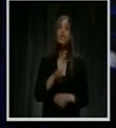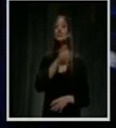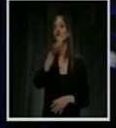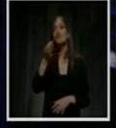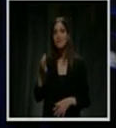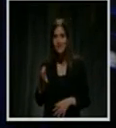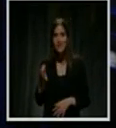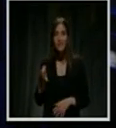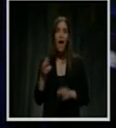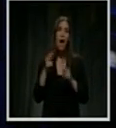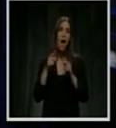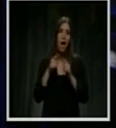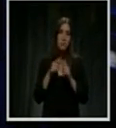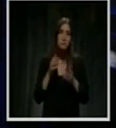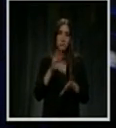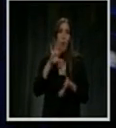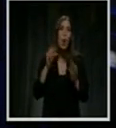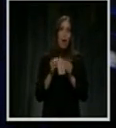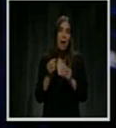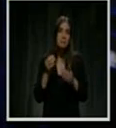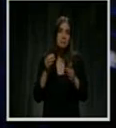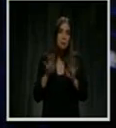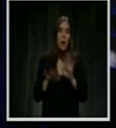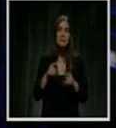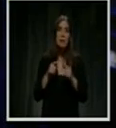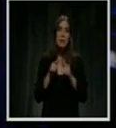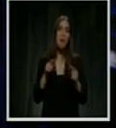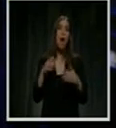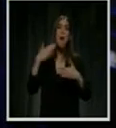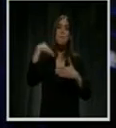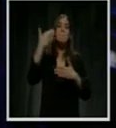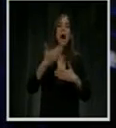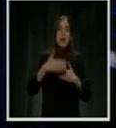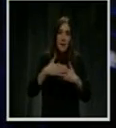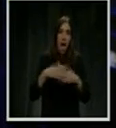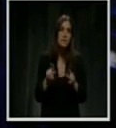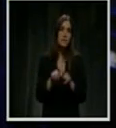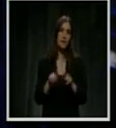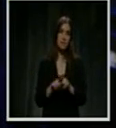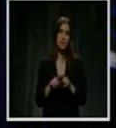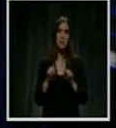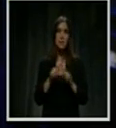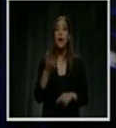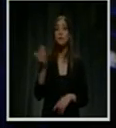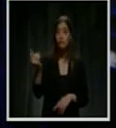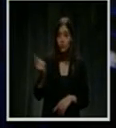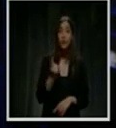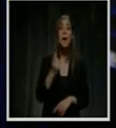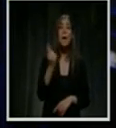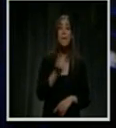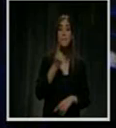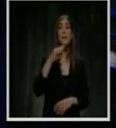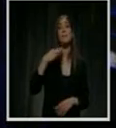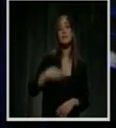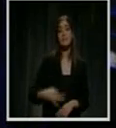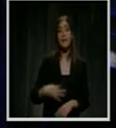فاينال فاتشاتا او الرياكسيون تاع فوش كاين جايا تناوغرا ديال السكولا البريزيدنت تاع الكوميسيون الاوروبيا